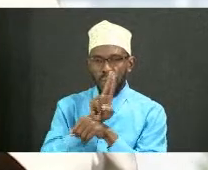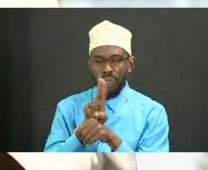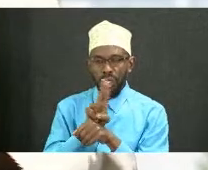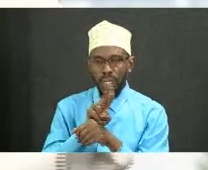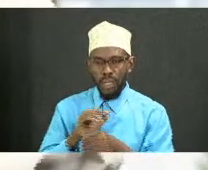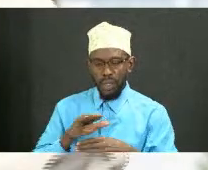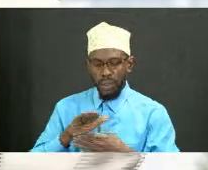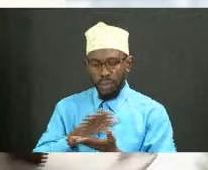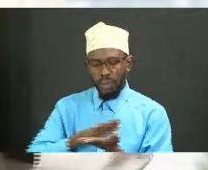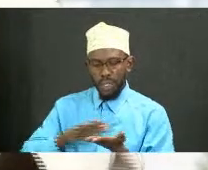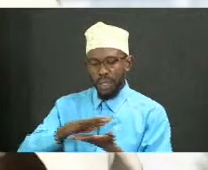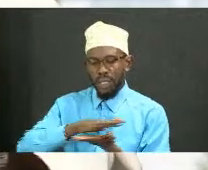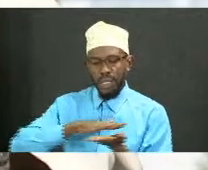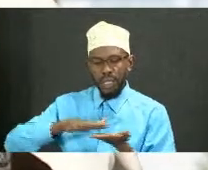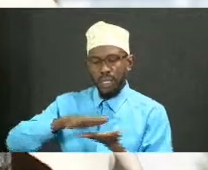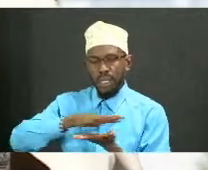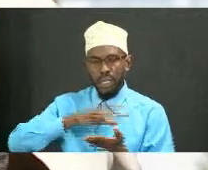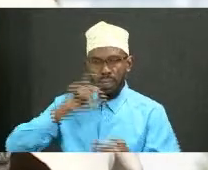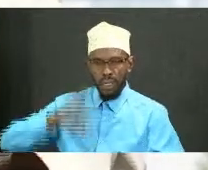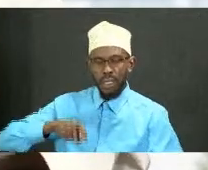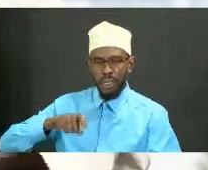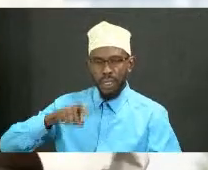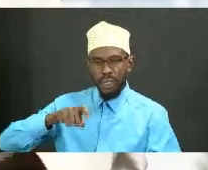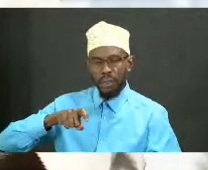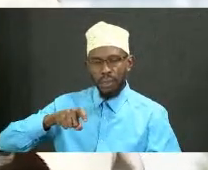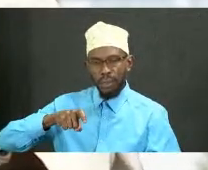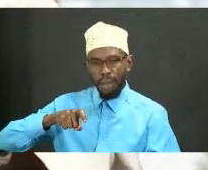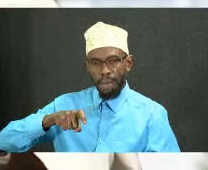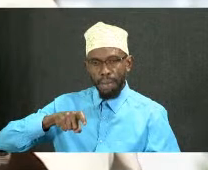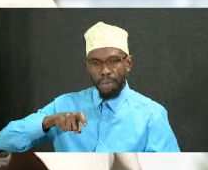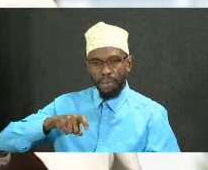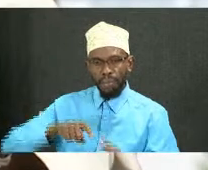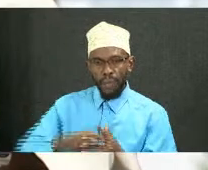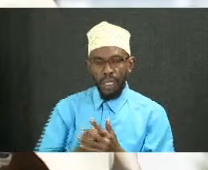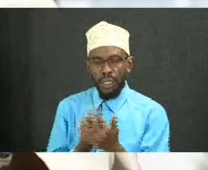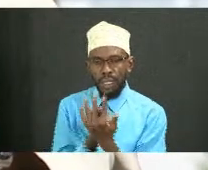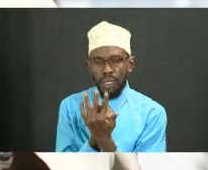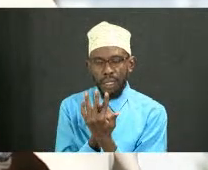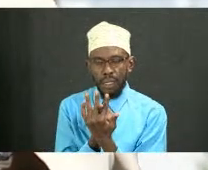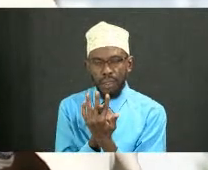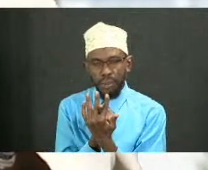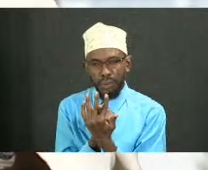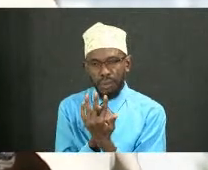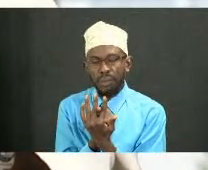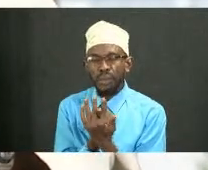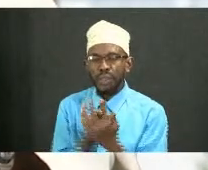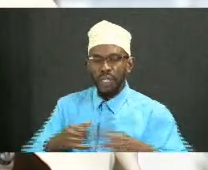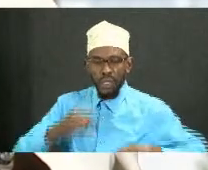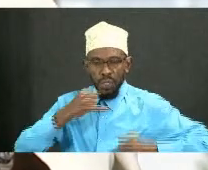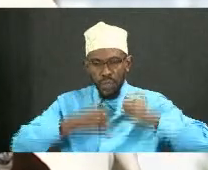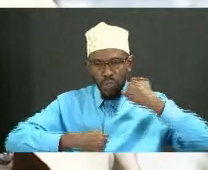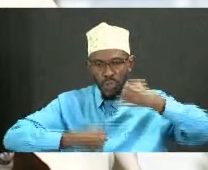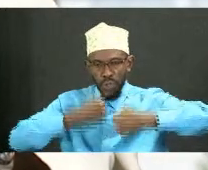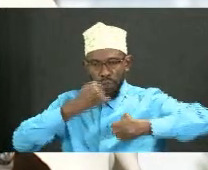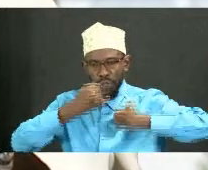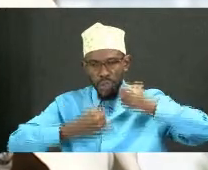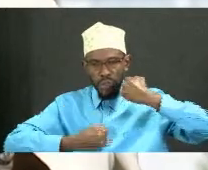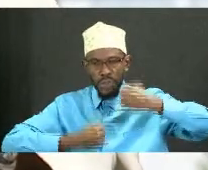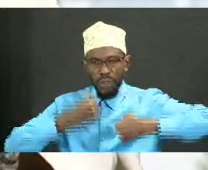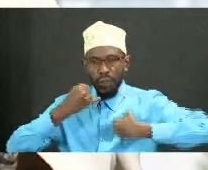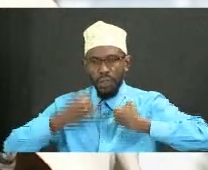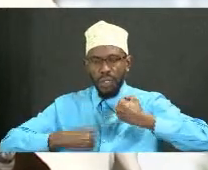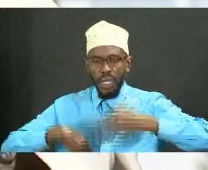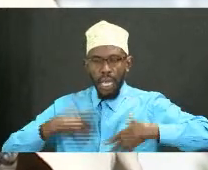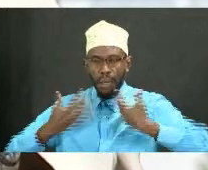msingi, yani zile basic needs. Usiwe ni mwenye kwanza kuingia katika mambo ambayo ni leisure au ni vitu ambavyo ni